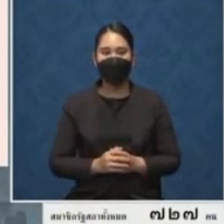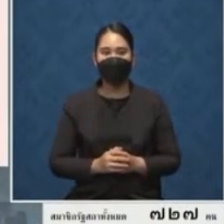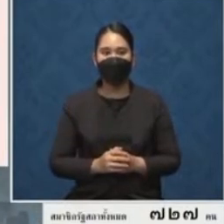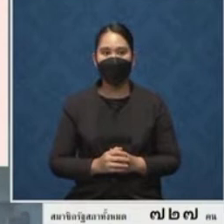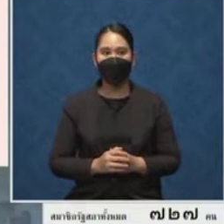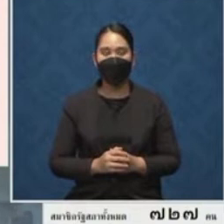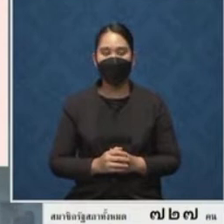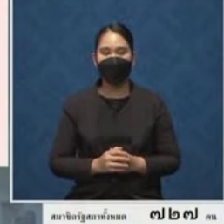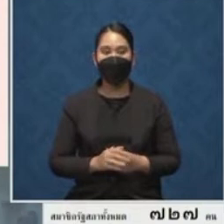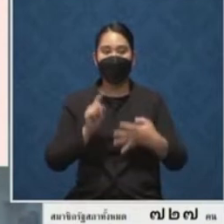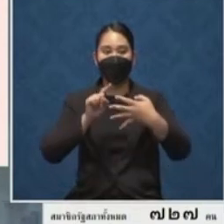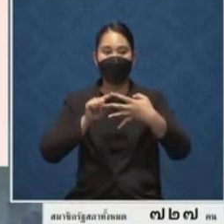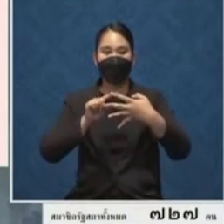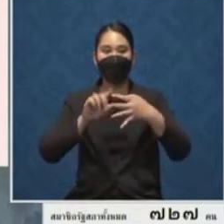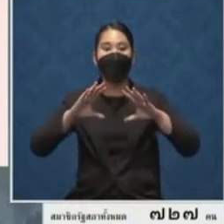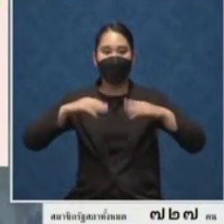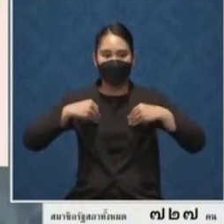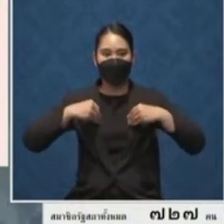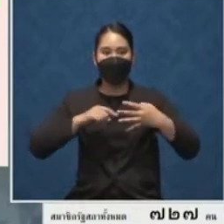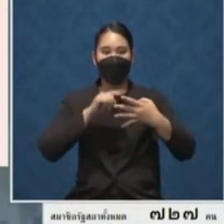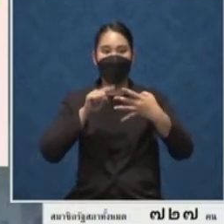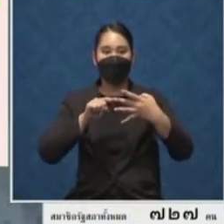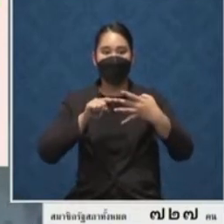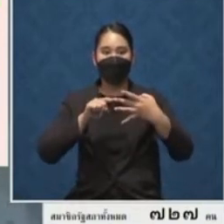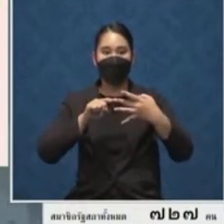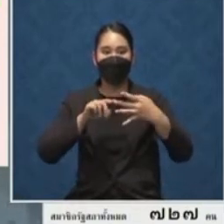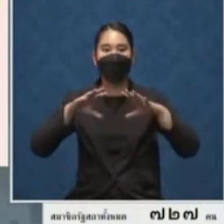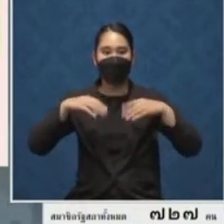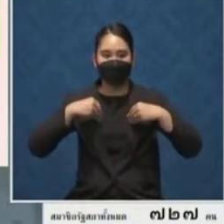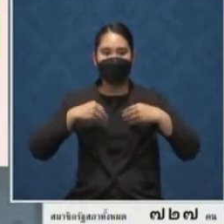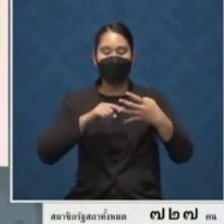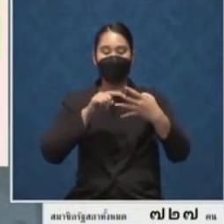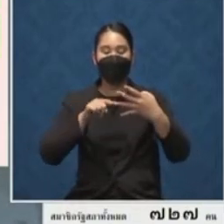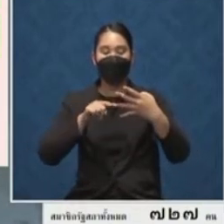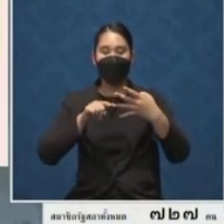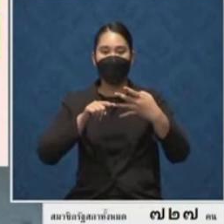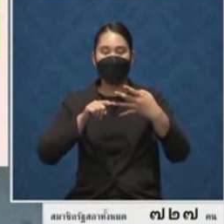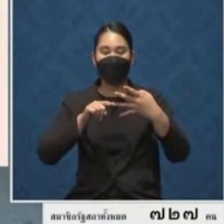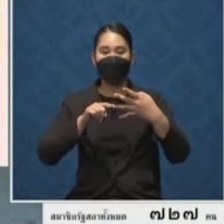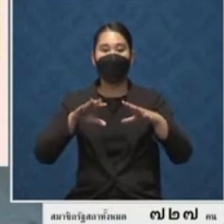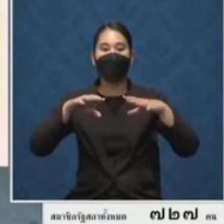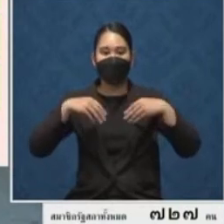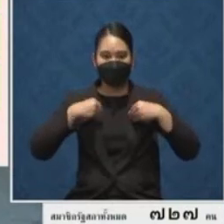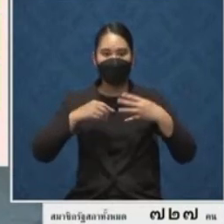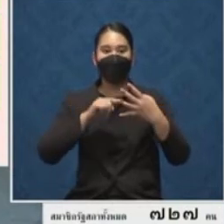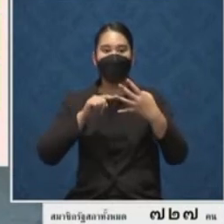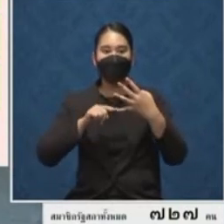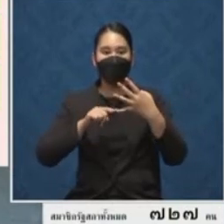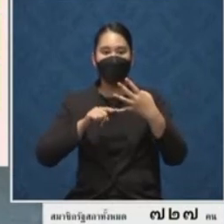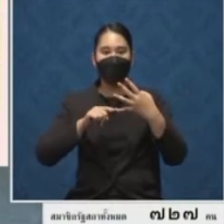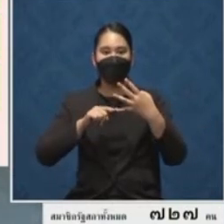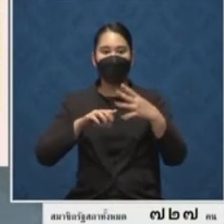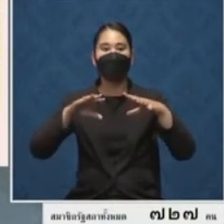์1รับหลักการ2รับหลักการ3รับหลักการ4รับหลัก